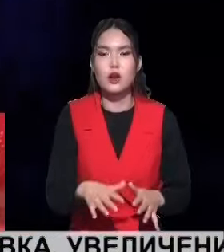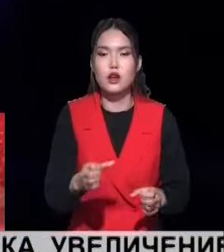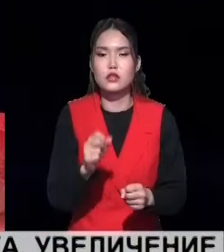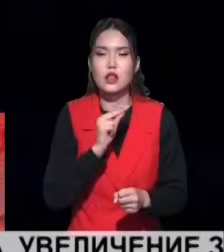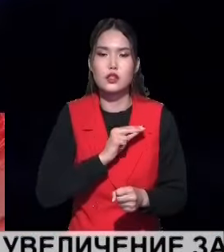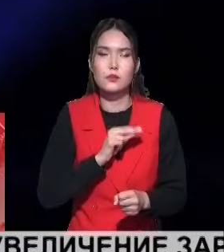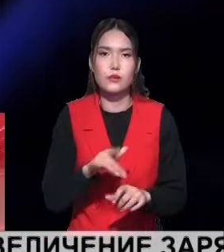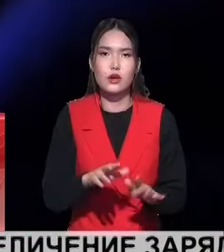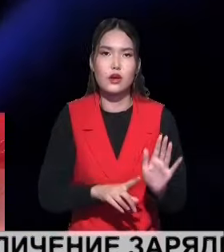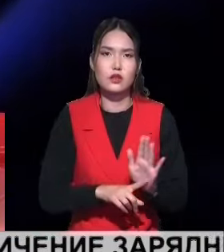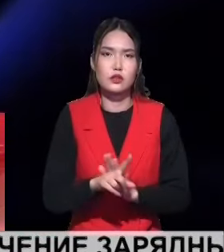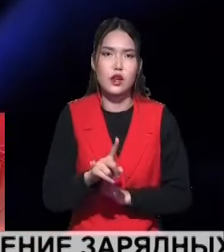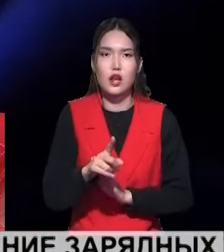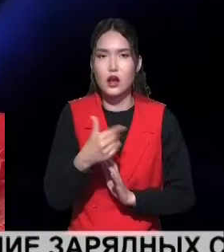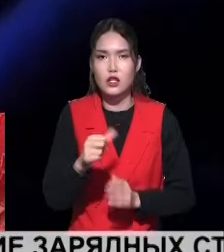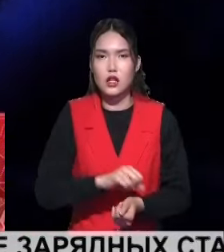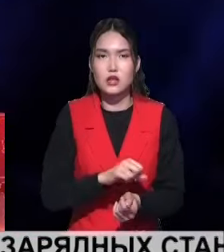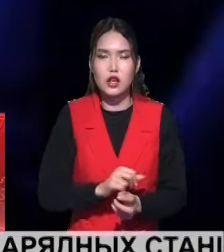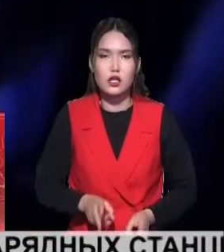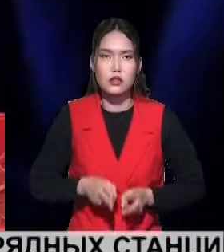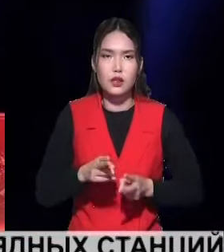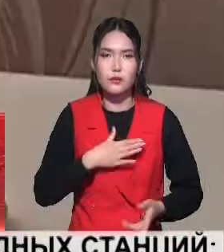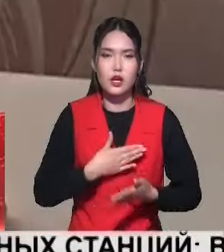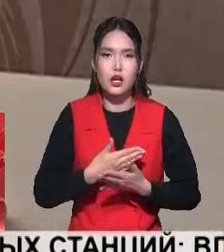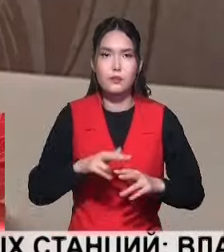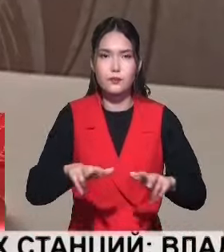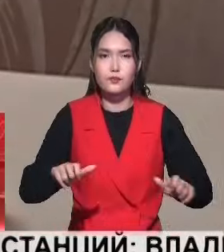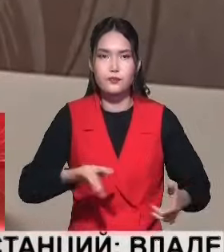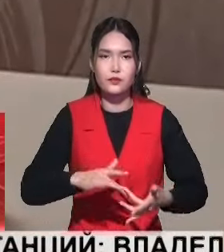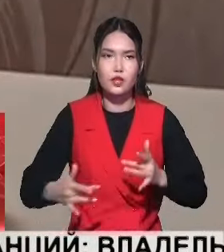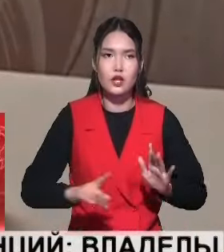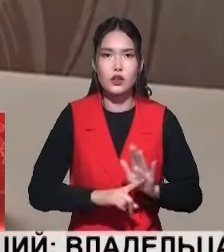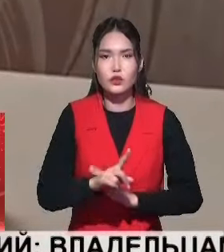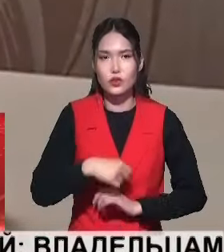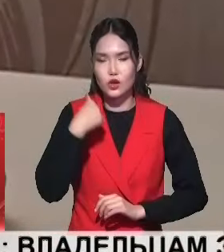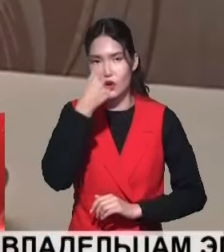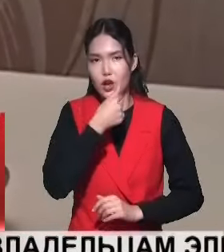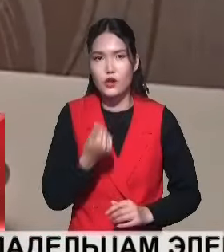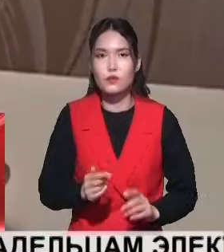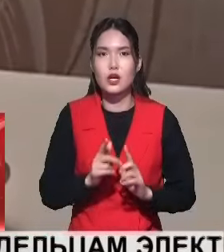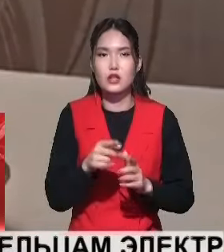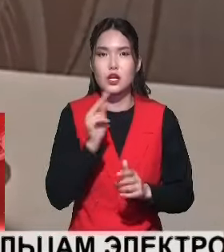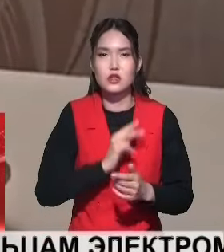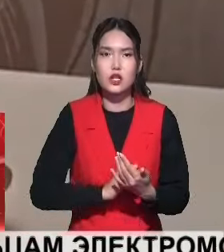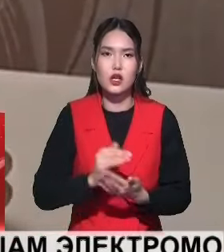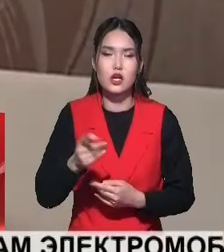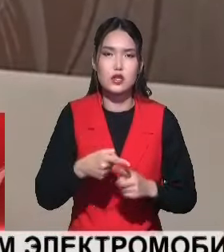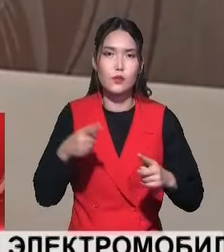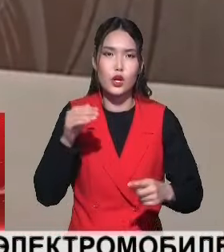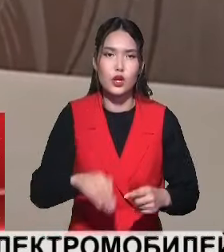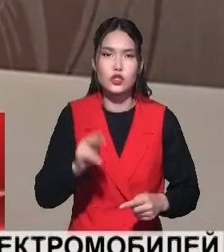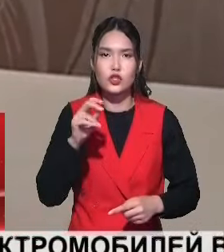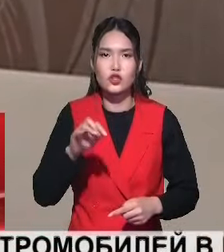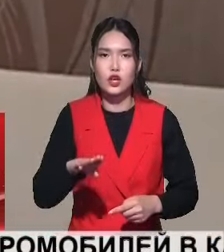меры. При этом наркопреступность активно завоевывает интернет. С начала года пресечена деятельность свыше 1500 чатов